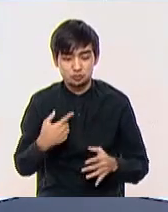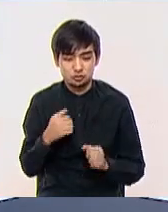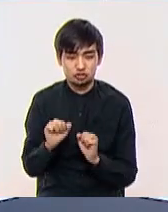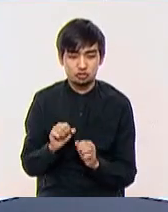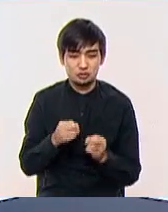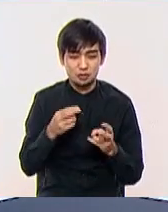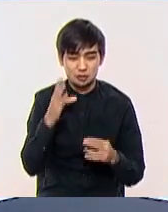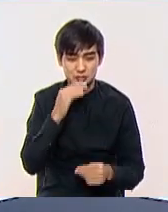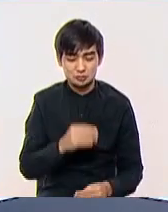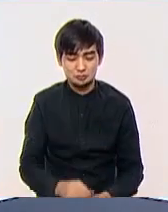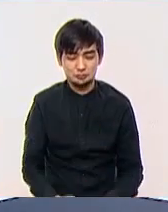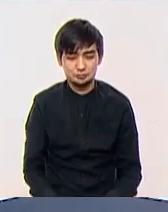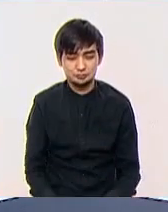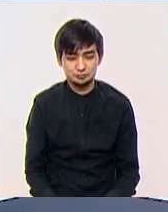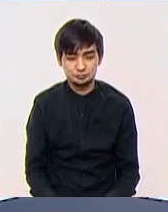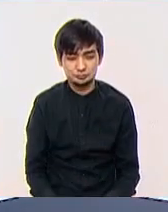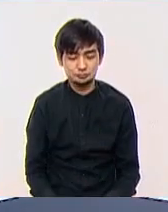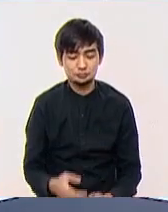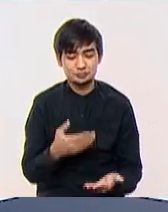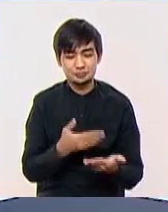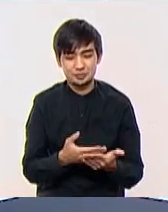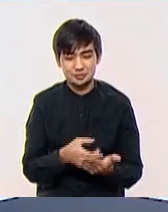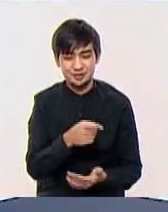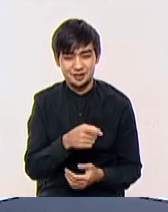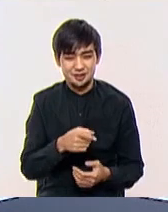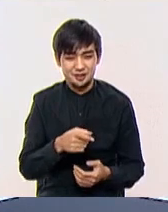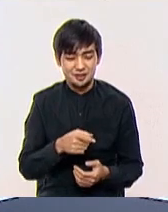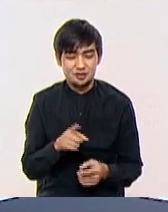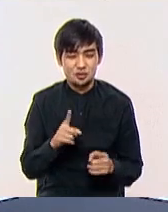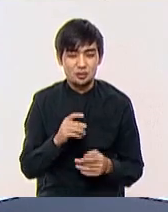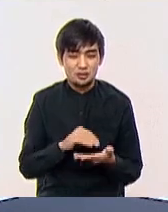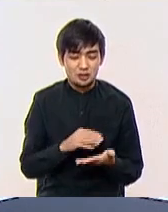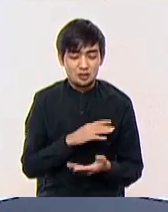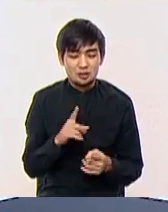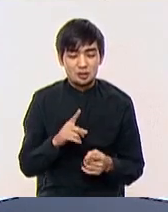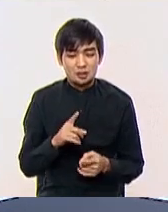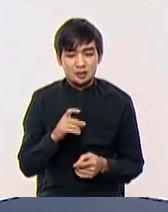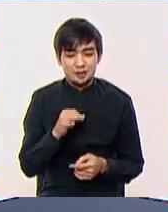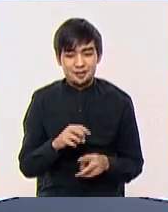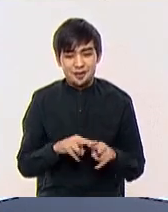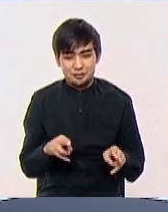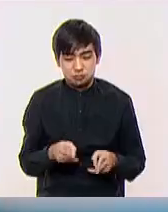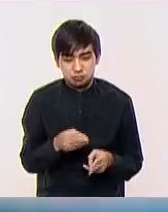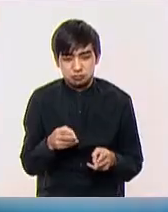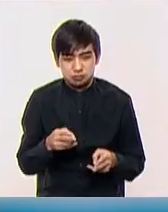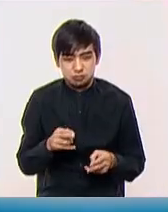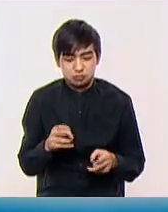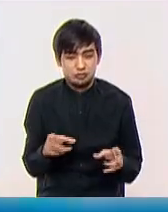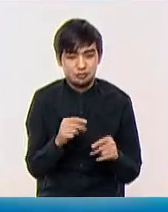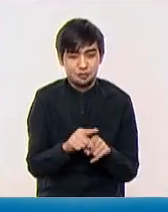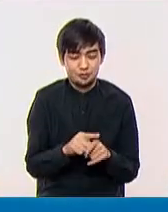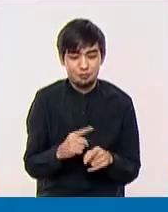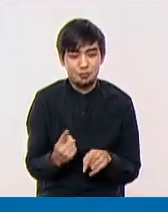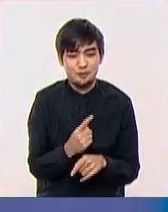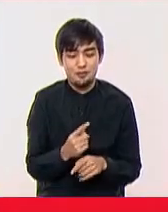қалай қорғаймыз? Жалпы бұл жерде криминология заңда не жазылған, не айтылған? Криминологиялық сәттілік деуге болады.